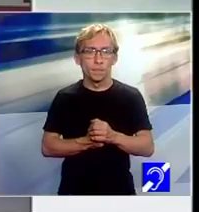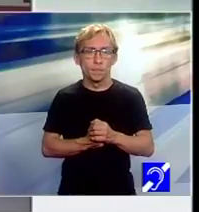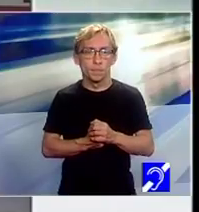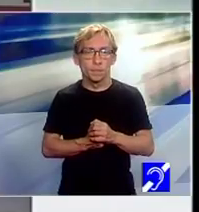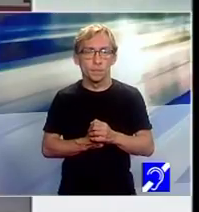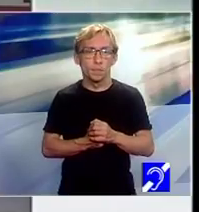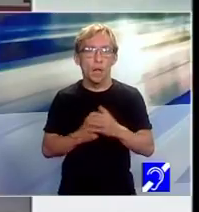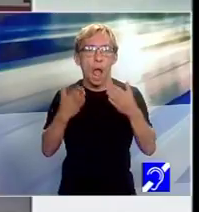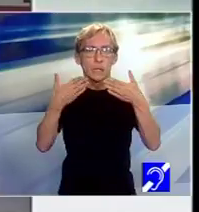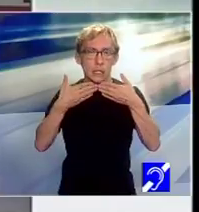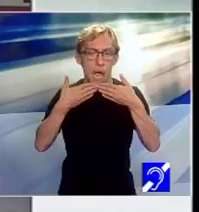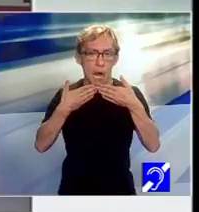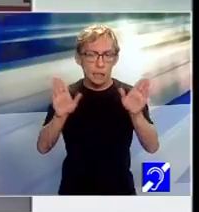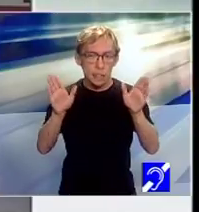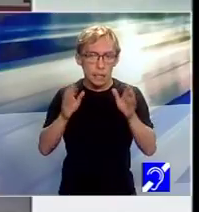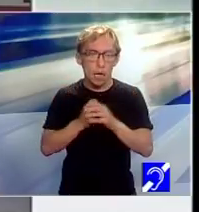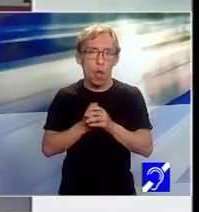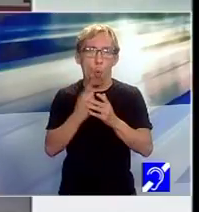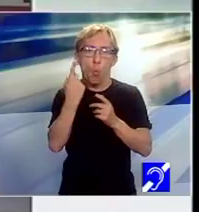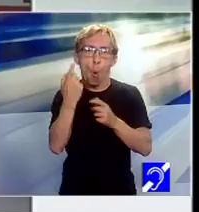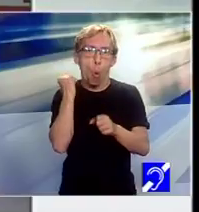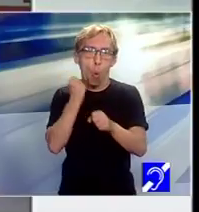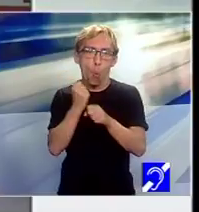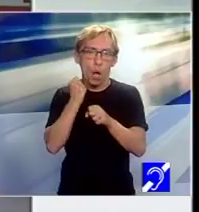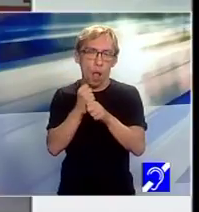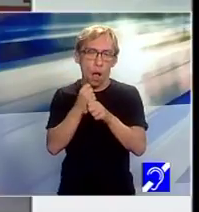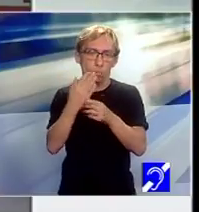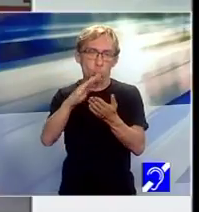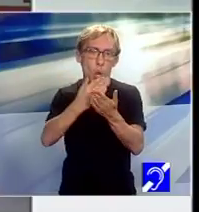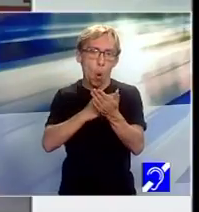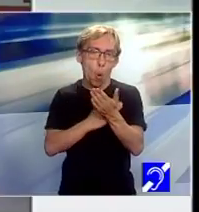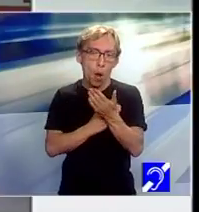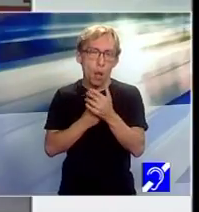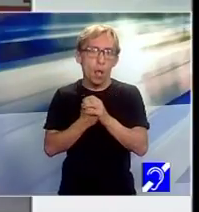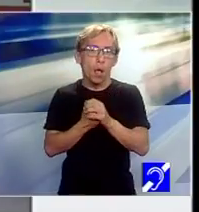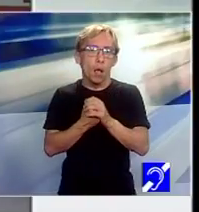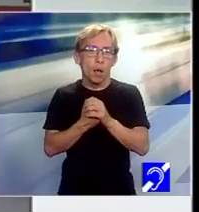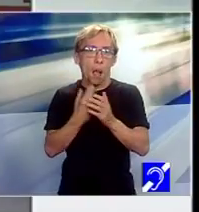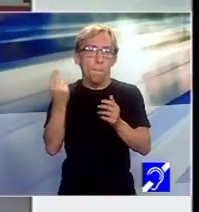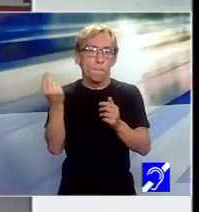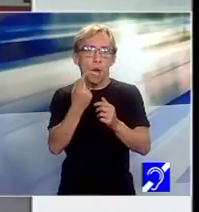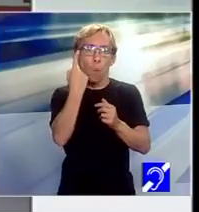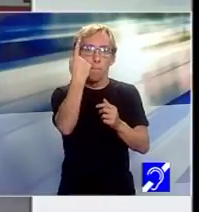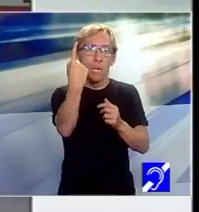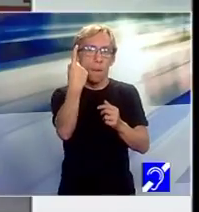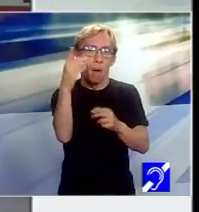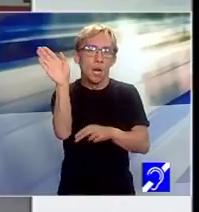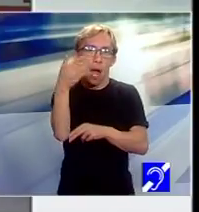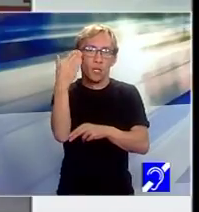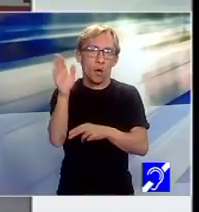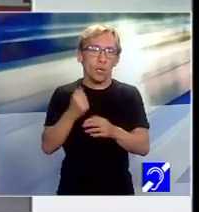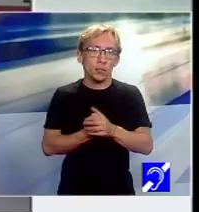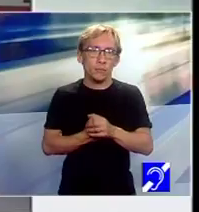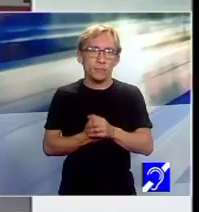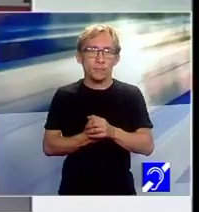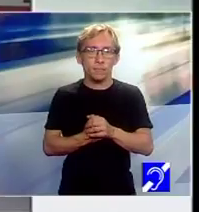Iar deschiderea oficială a stagiunii va fi cu o lucrare inedită pentru noi, o prima audiție națională, o lucrare de Carl